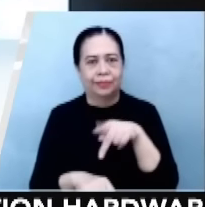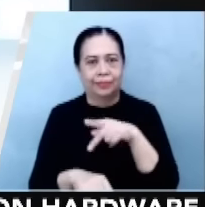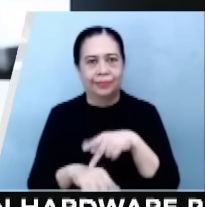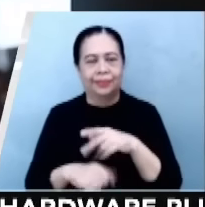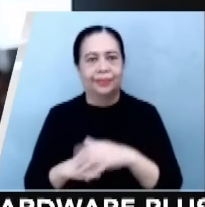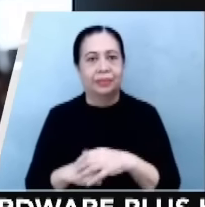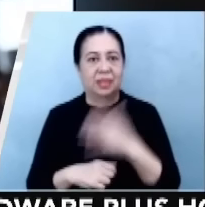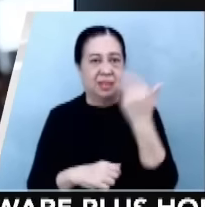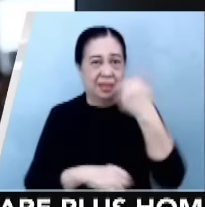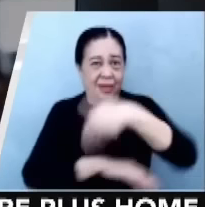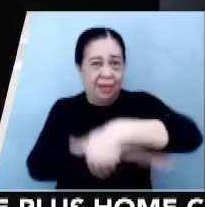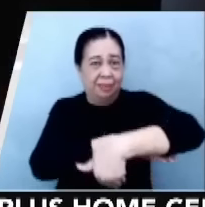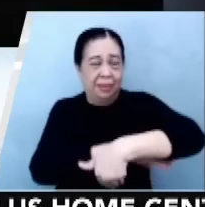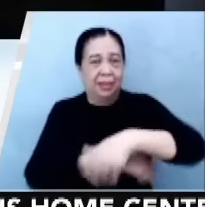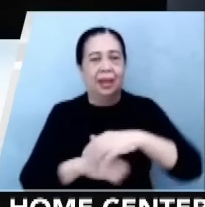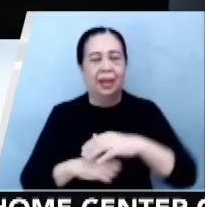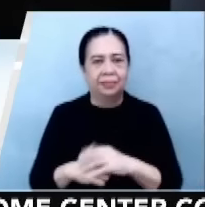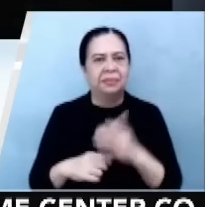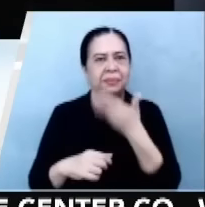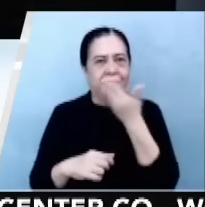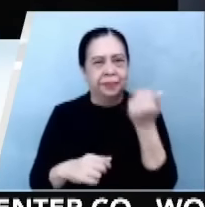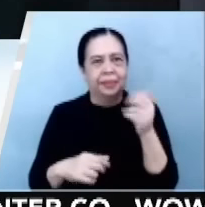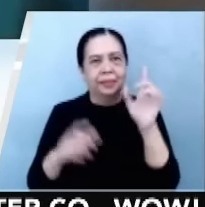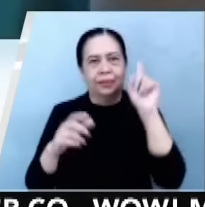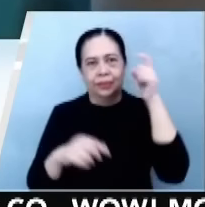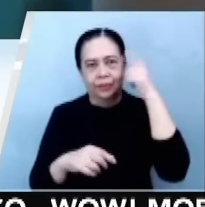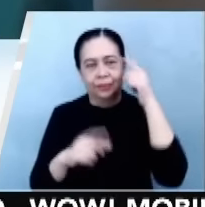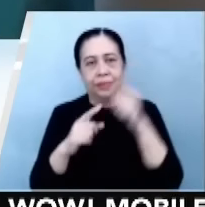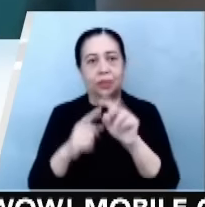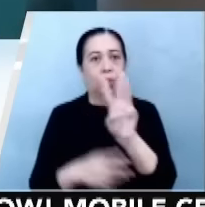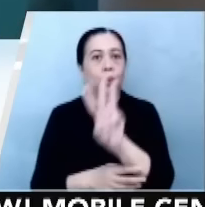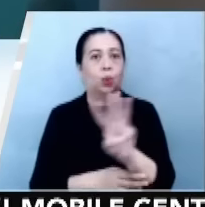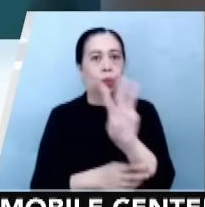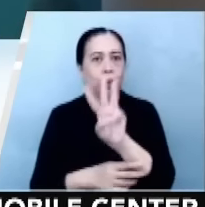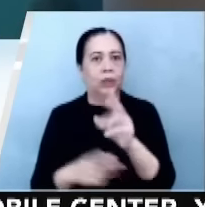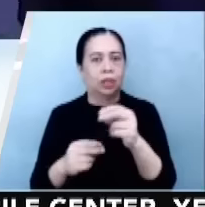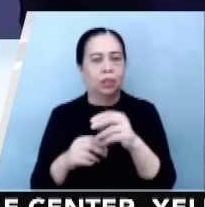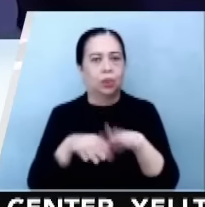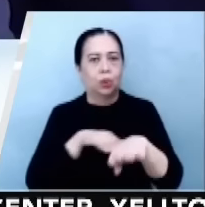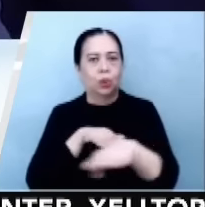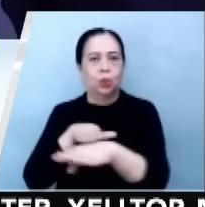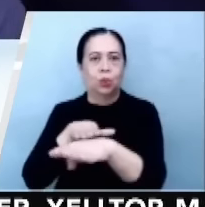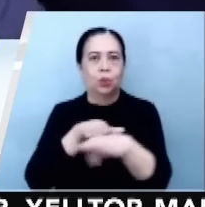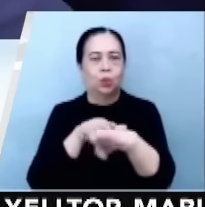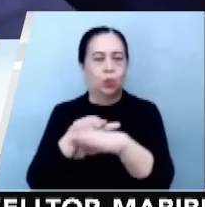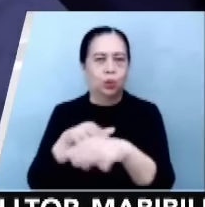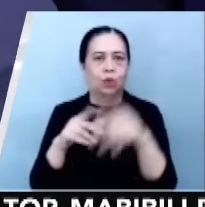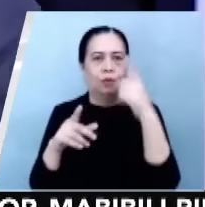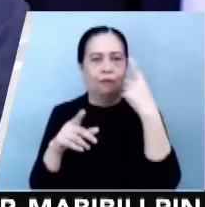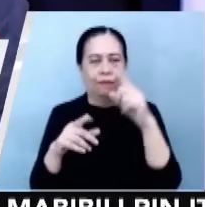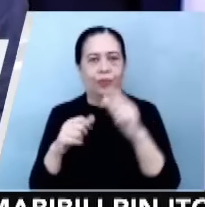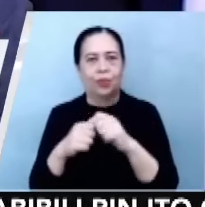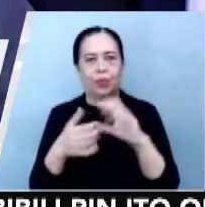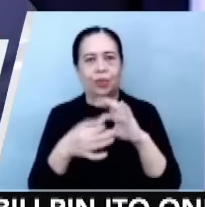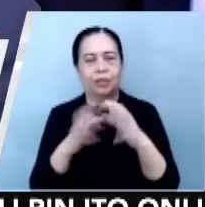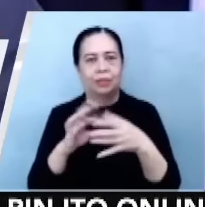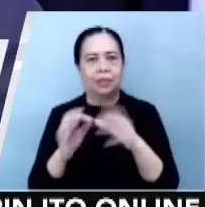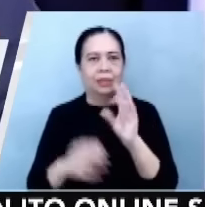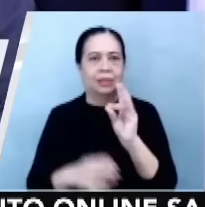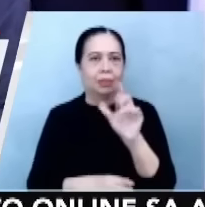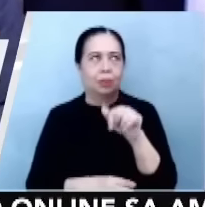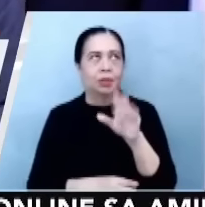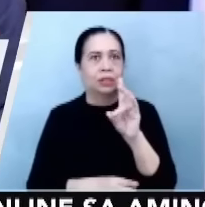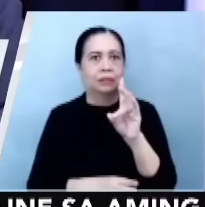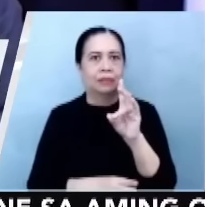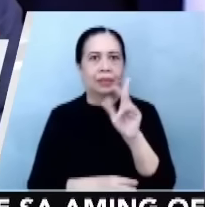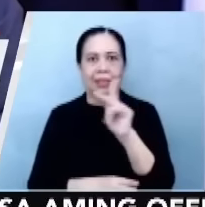bansa bukas, minabuti ng pamahalaan sa Miyerkules na gawin ang motorcade para sa mga Olympian. It will be a 7.7 kilometer long